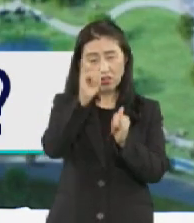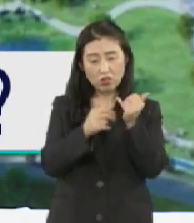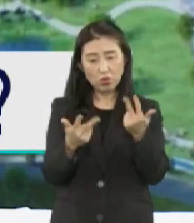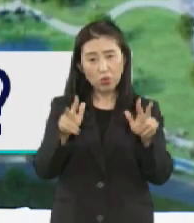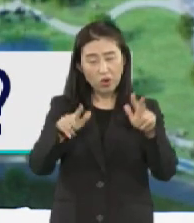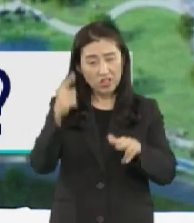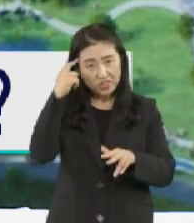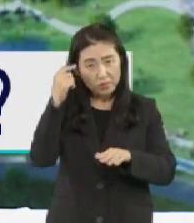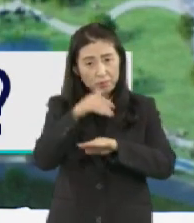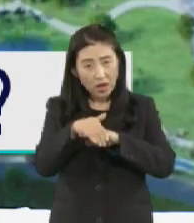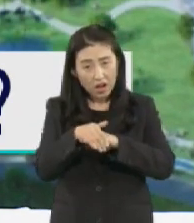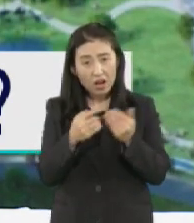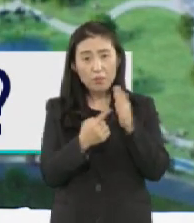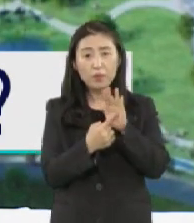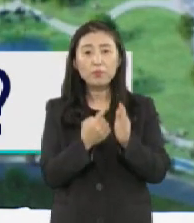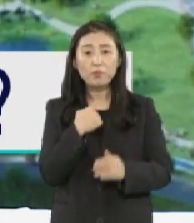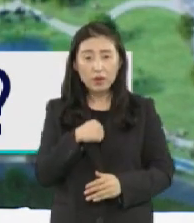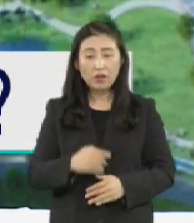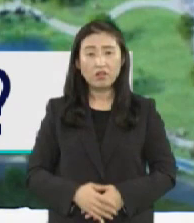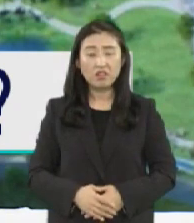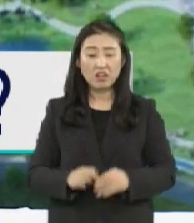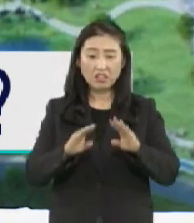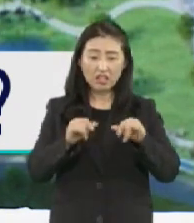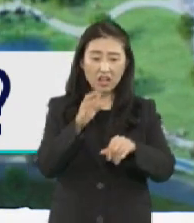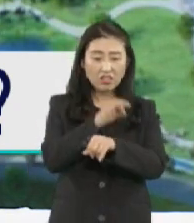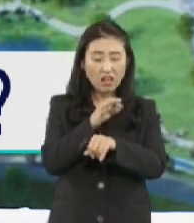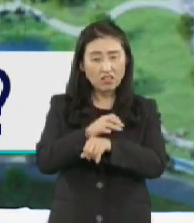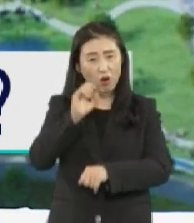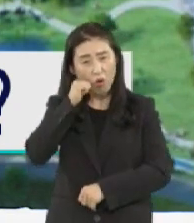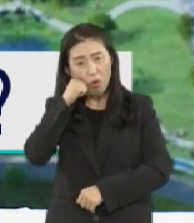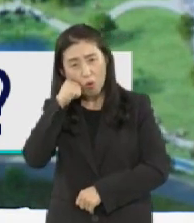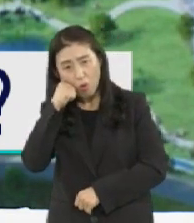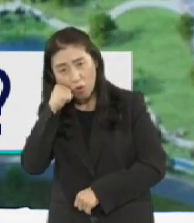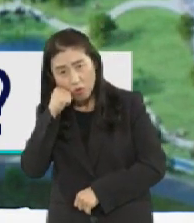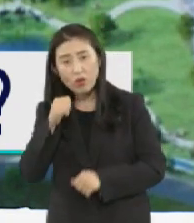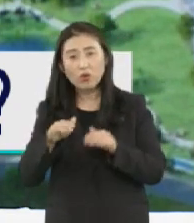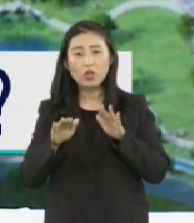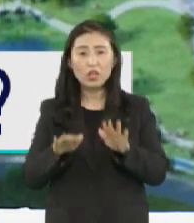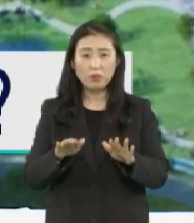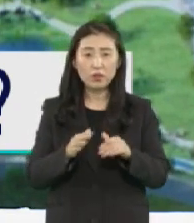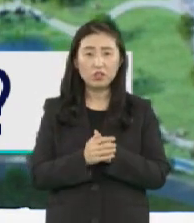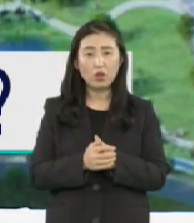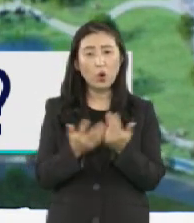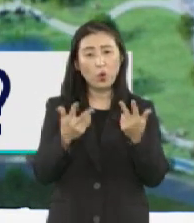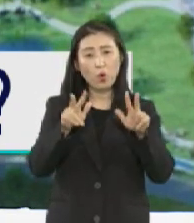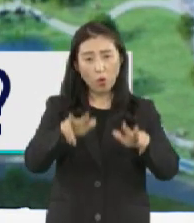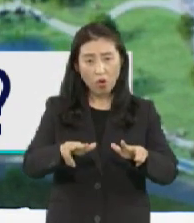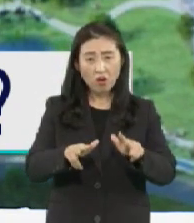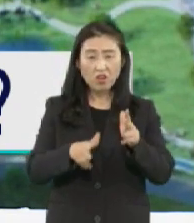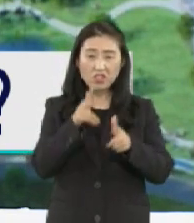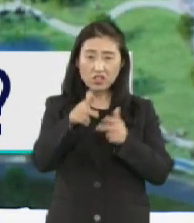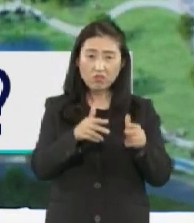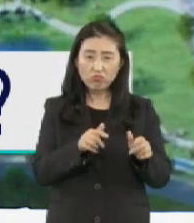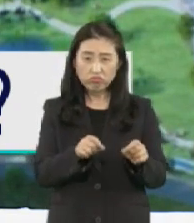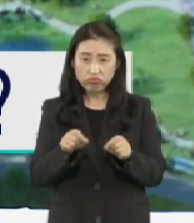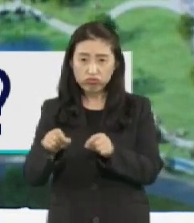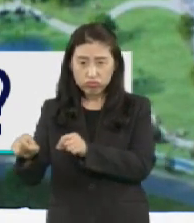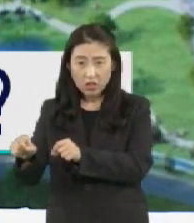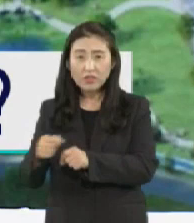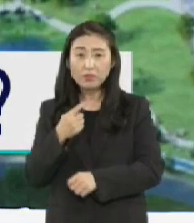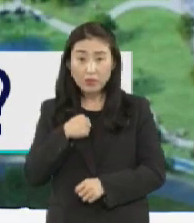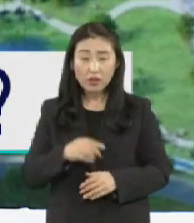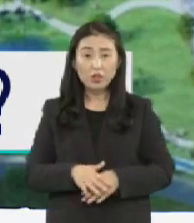테마공원을 조성하겠다고 발표 했었는데요 사업부지 매입에 어려움을 겪으면서 2단계 공원 조성 사업이 속도를 내지